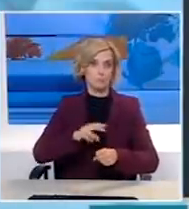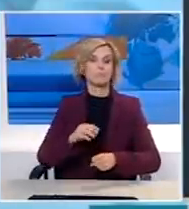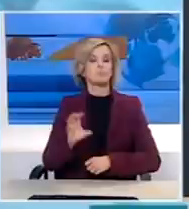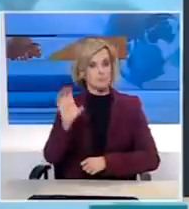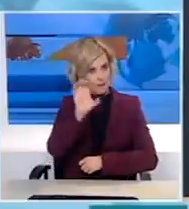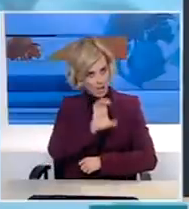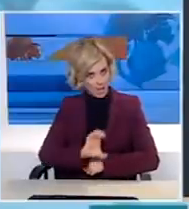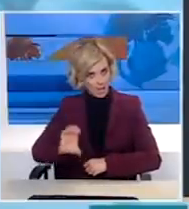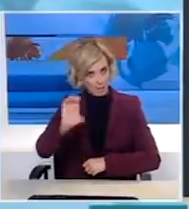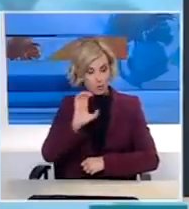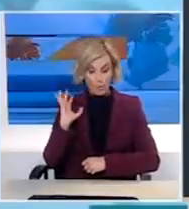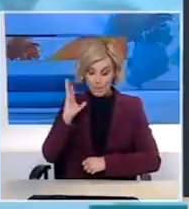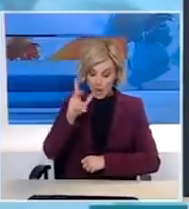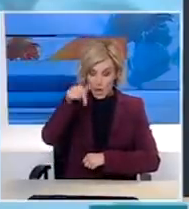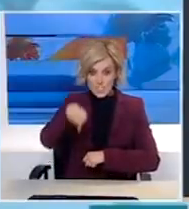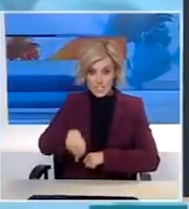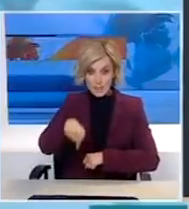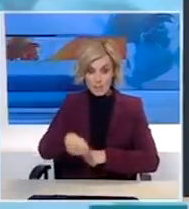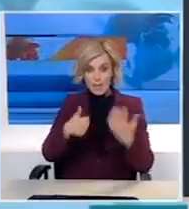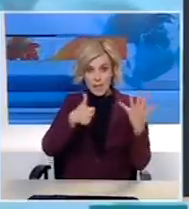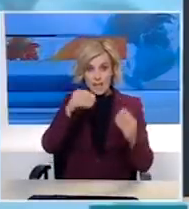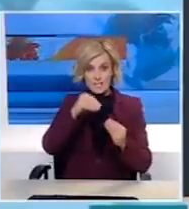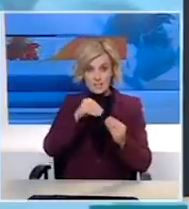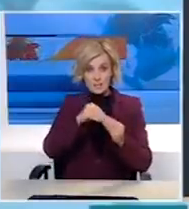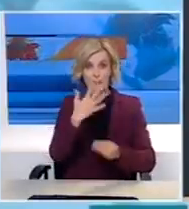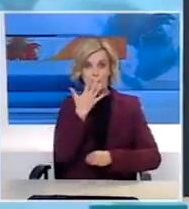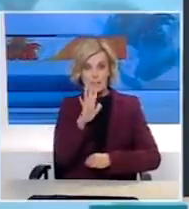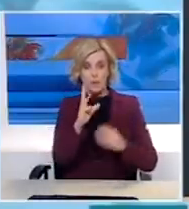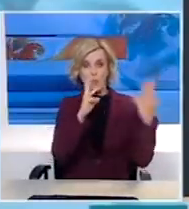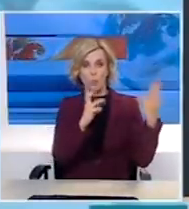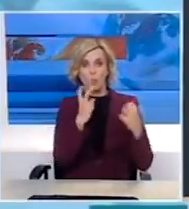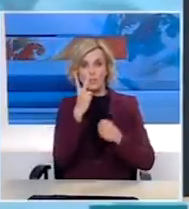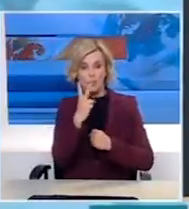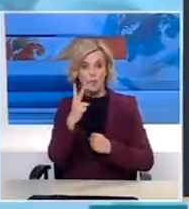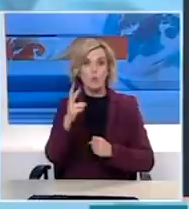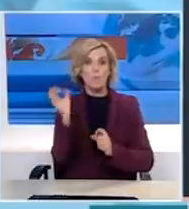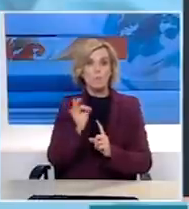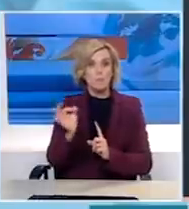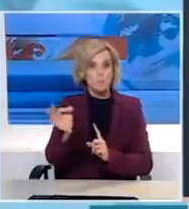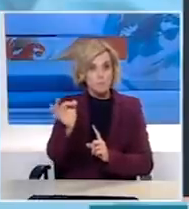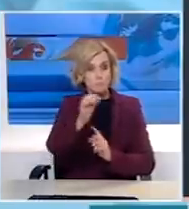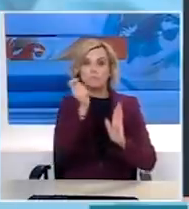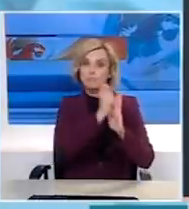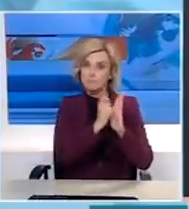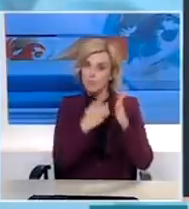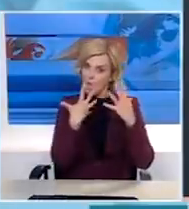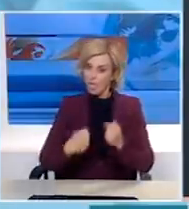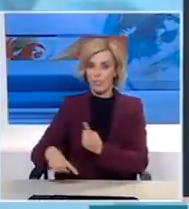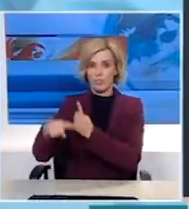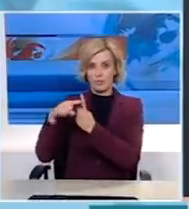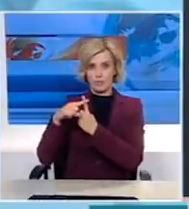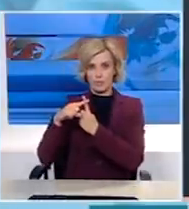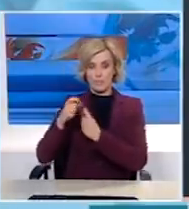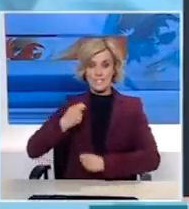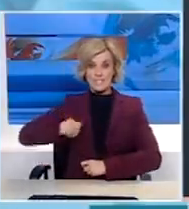Ευρώπη, έως σήμερα 6 Απριλίου, περισσότερες από 582.000 περιπτώσεις της νόσου έχουν καταγραφεί, με την